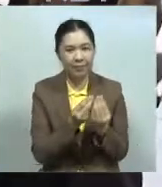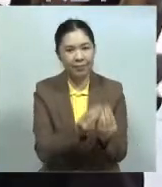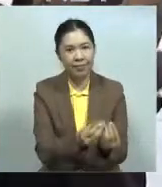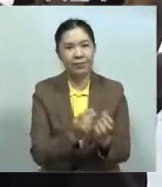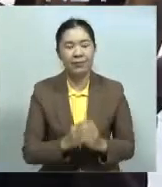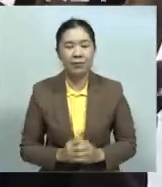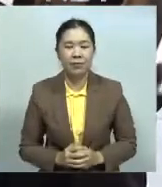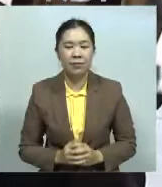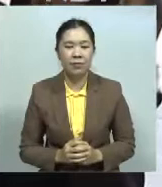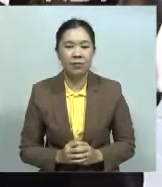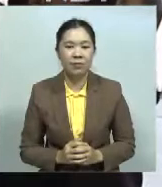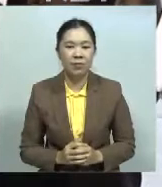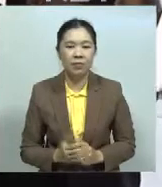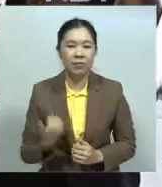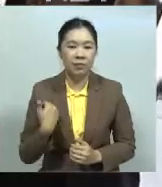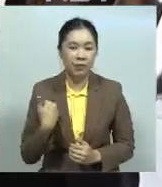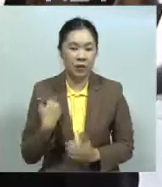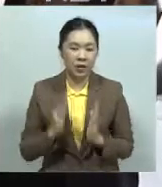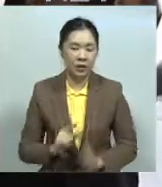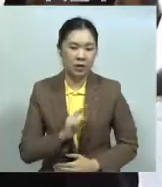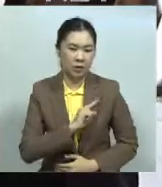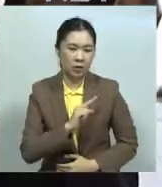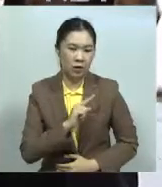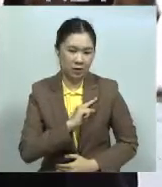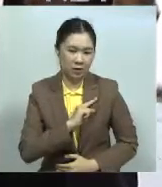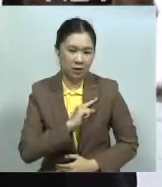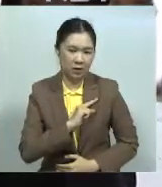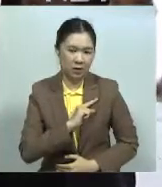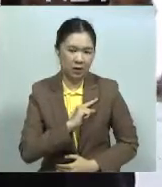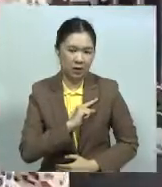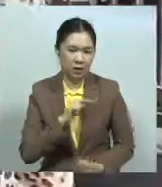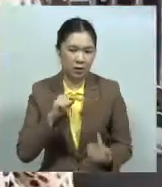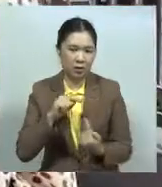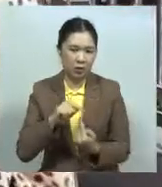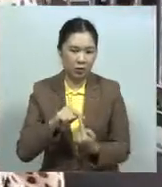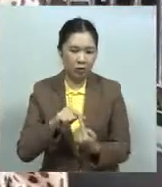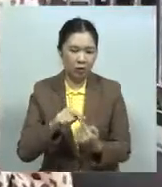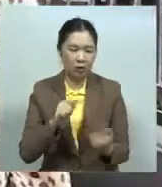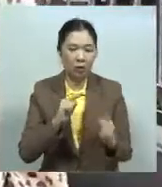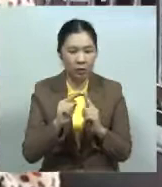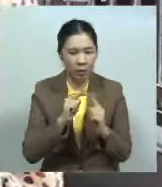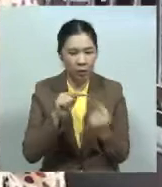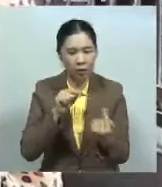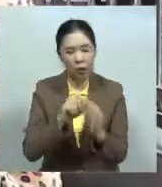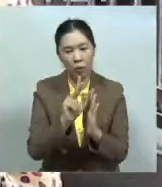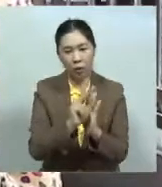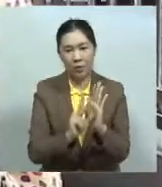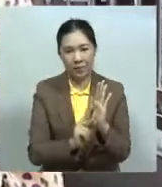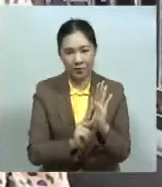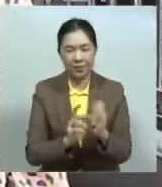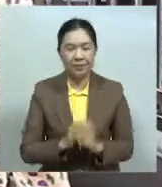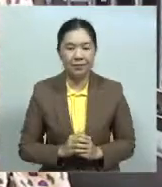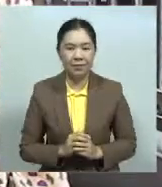จทั้งนี้มียุติธรรมจังหวัดราชบุรีเจ้าหน้าที่จากบังคับคดีจังหวัดราชบุรีเข้าพูดคุยเรื่องของข้อกฎหมายรว